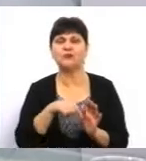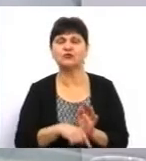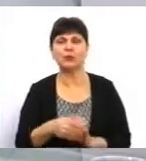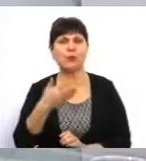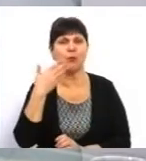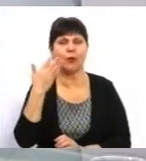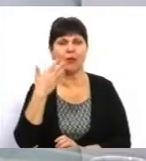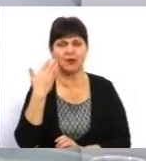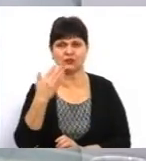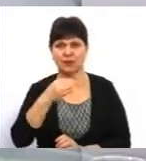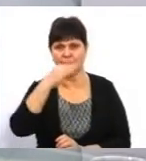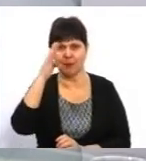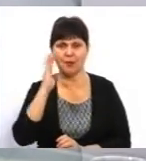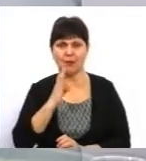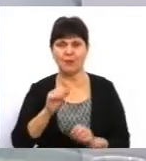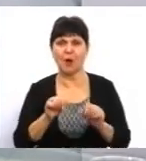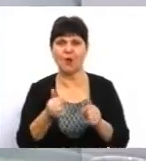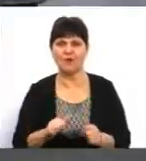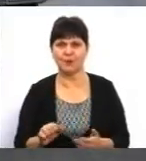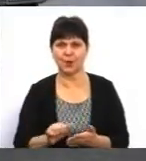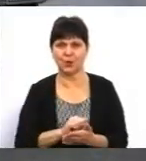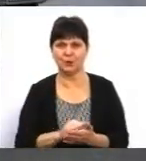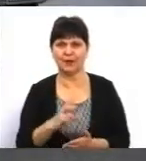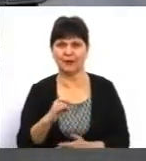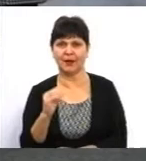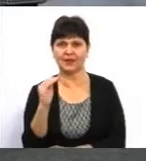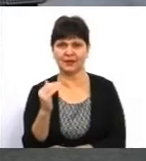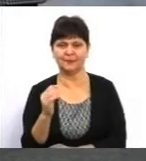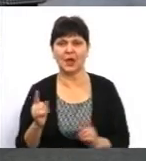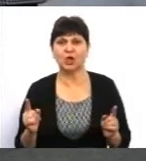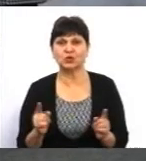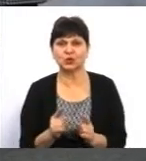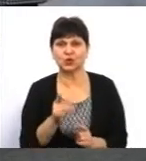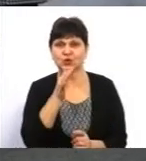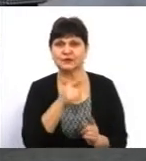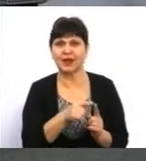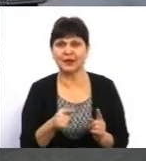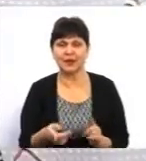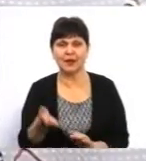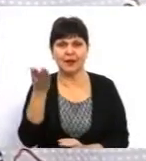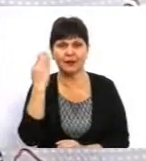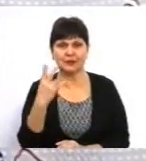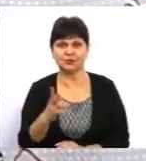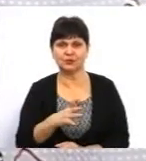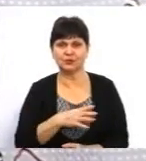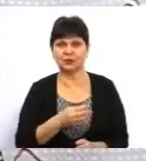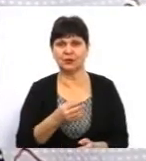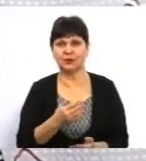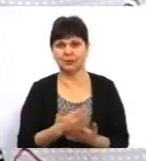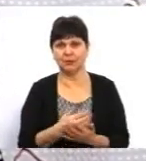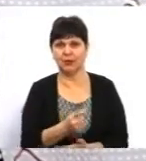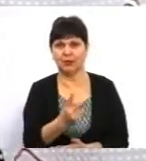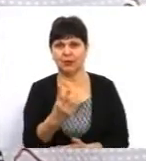процес оформлення документів на дитину, на вашу думку? Скорочуються терміни. Якщо раніше на це потрібно було витратити декілька днів,